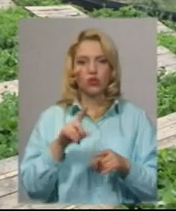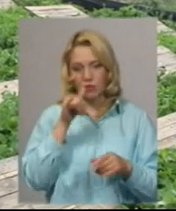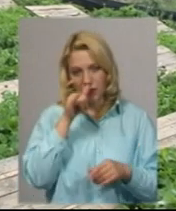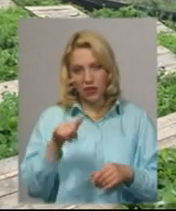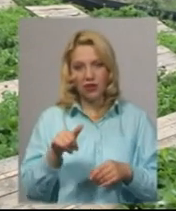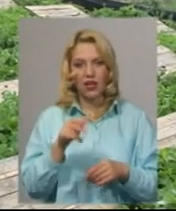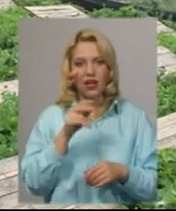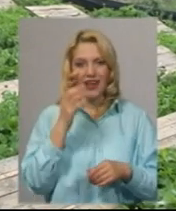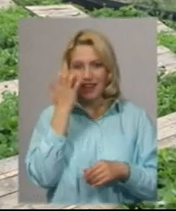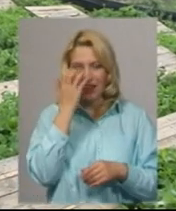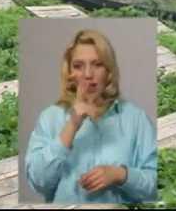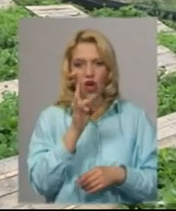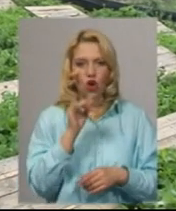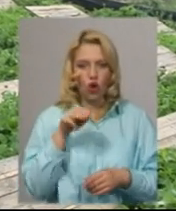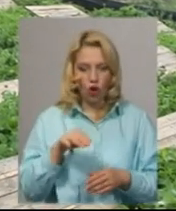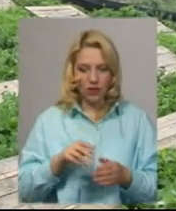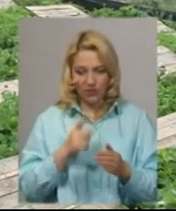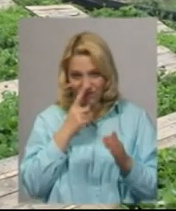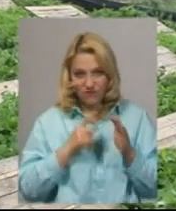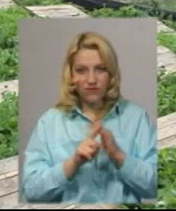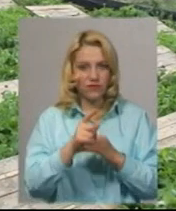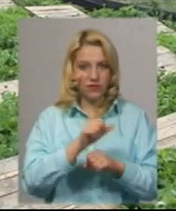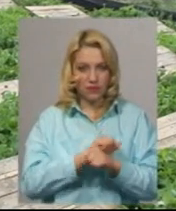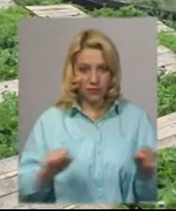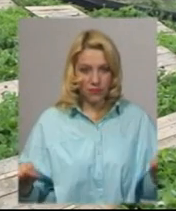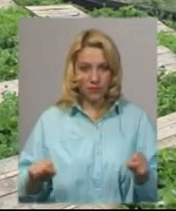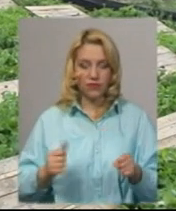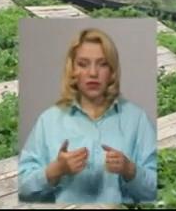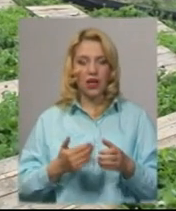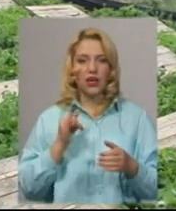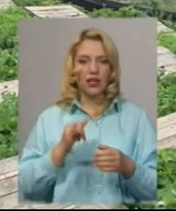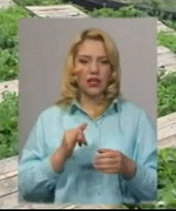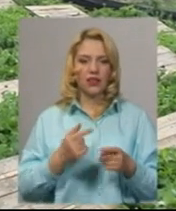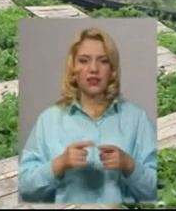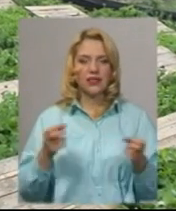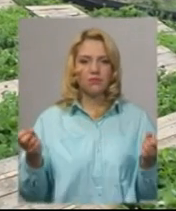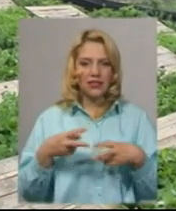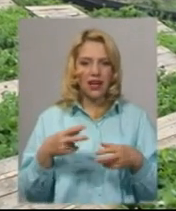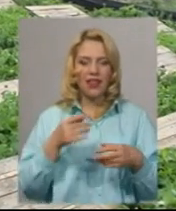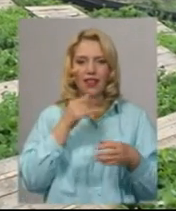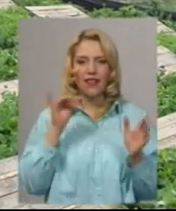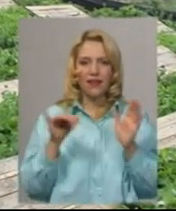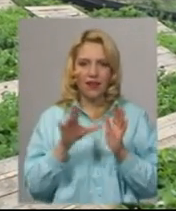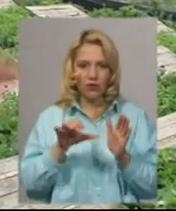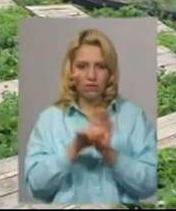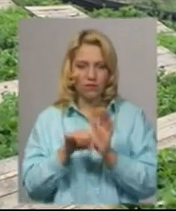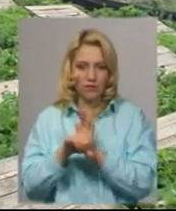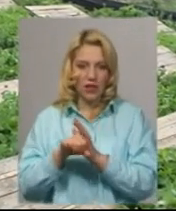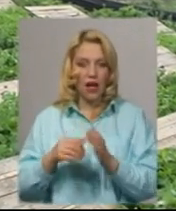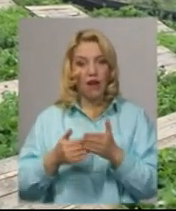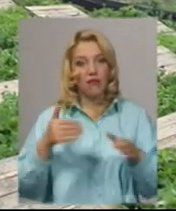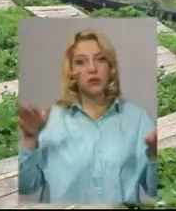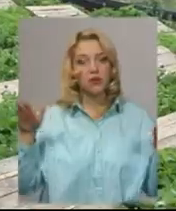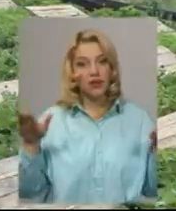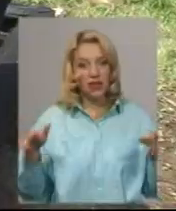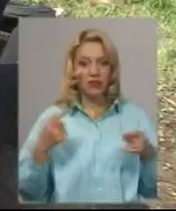Ставляться, в мене стоять електровідляхувачі від крутів, від мишей, щурів, від птахів борються